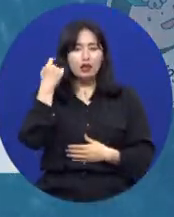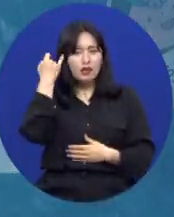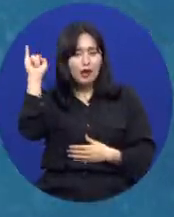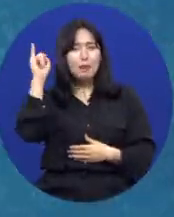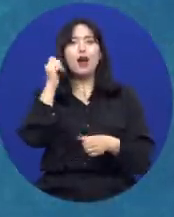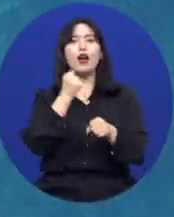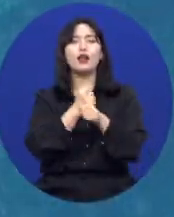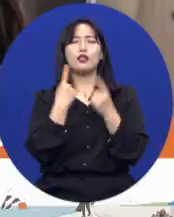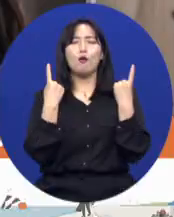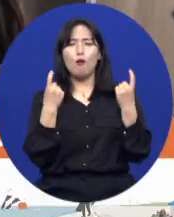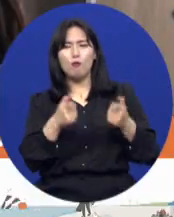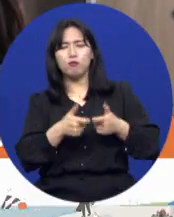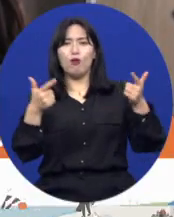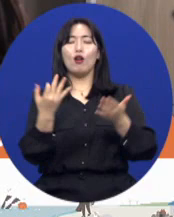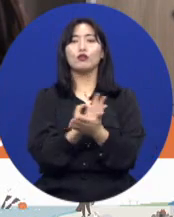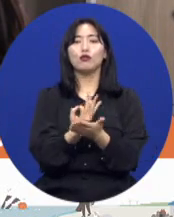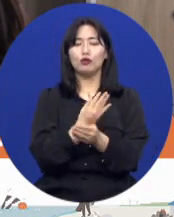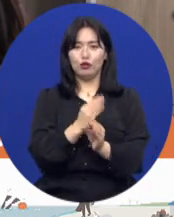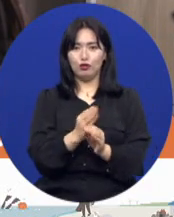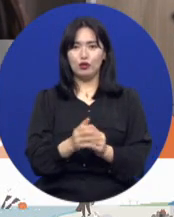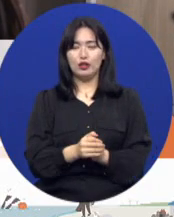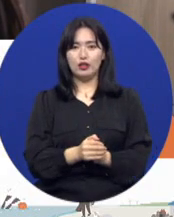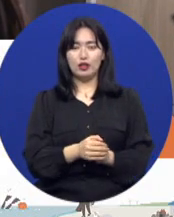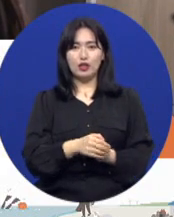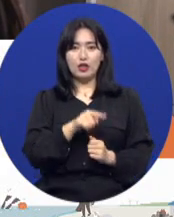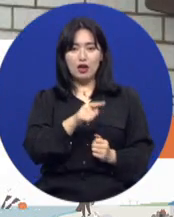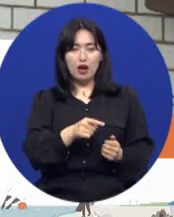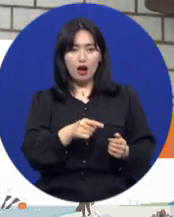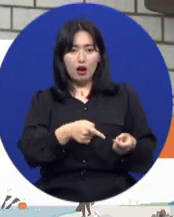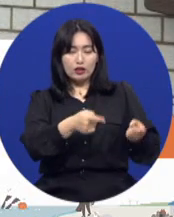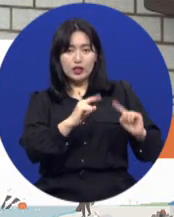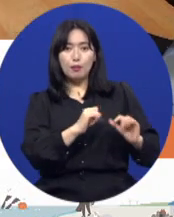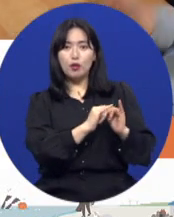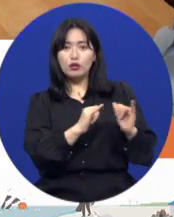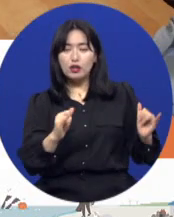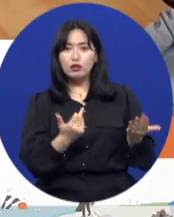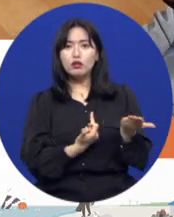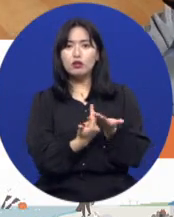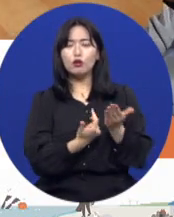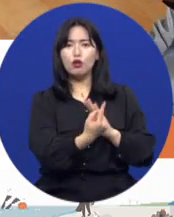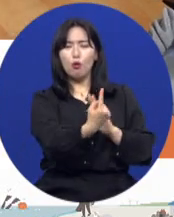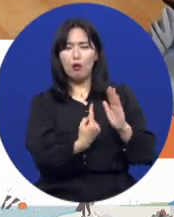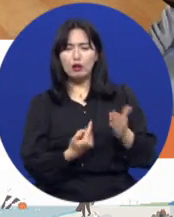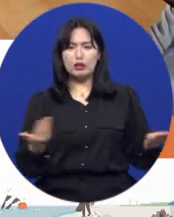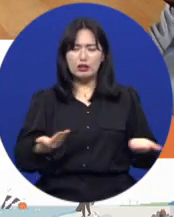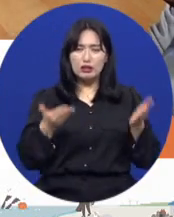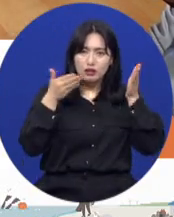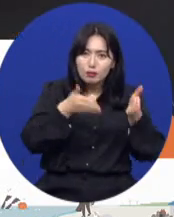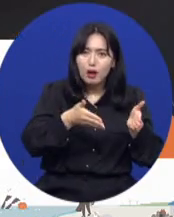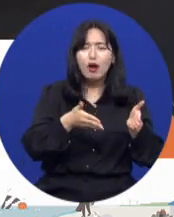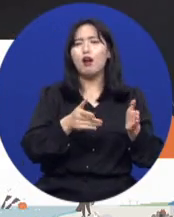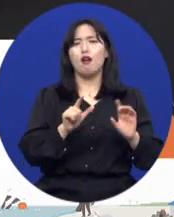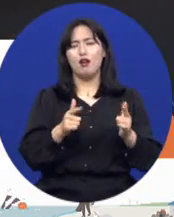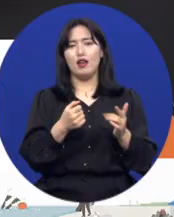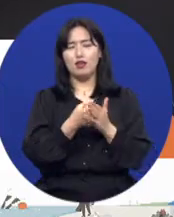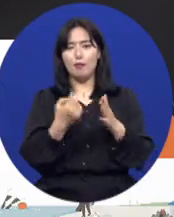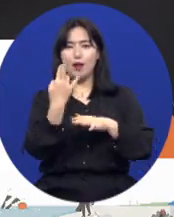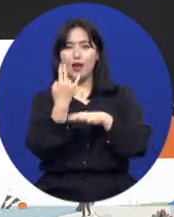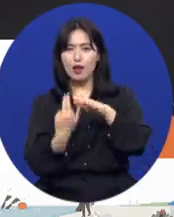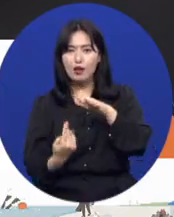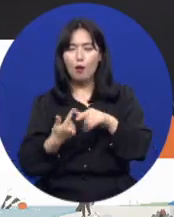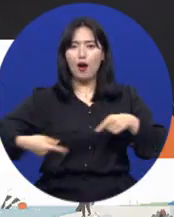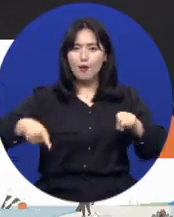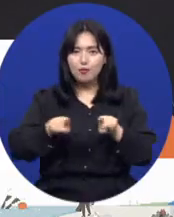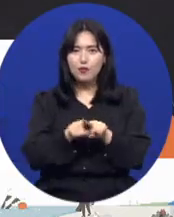올리고 있습니다 오케이션 오신분들이 제주도까지 와서 일만 할 수 없잖아요 그래서 해녀 분들하고 같이